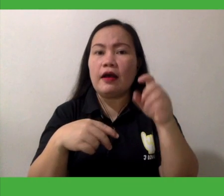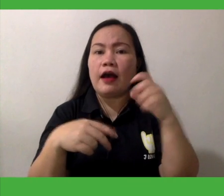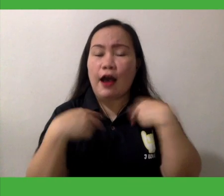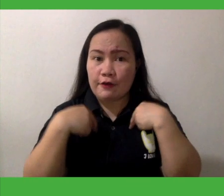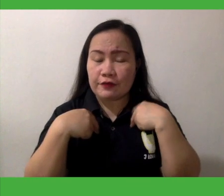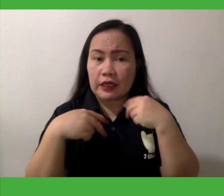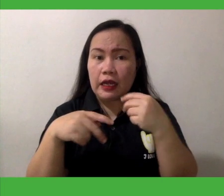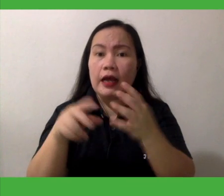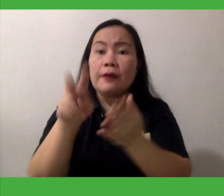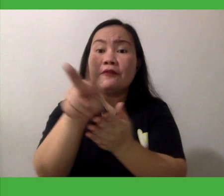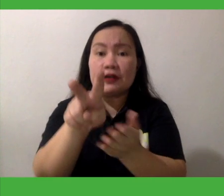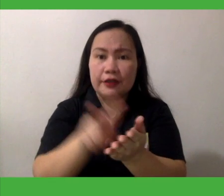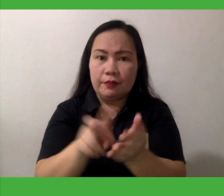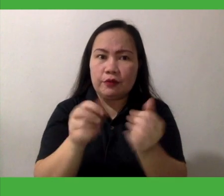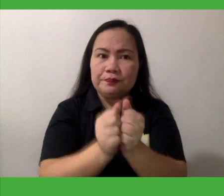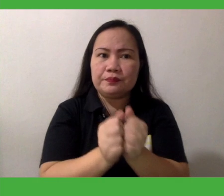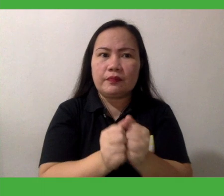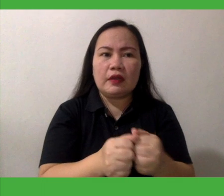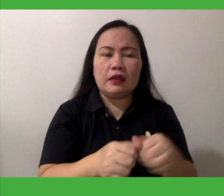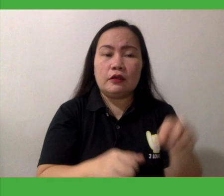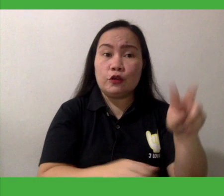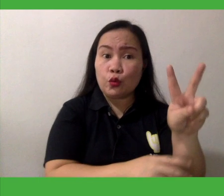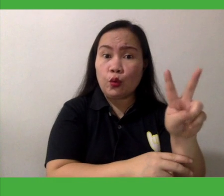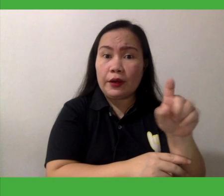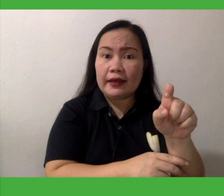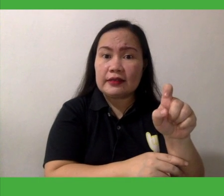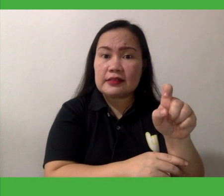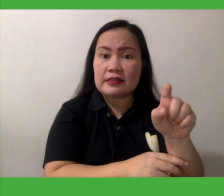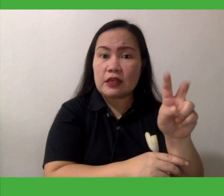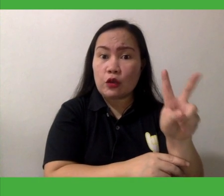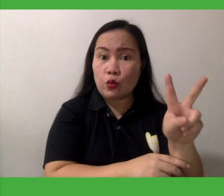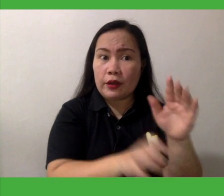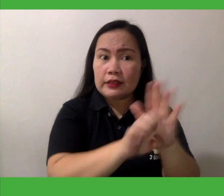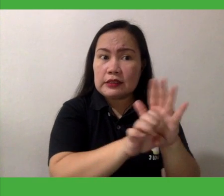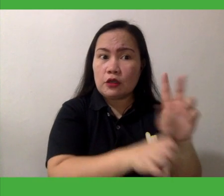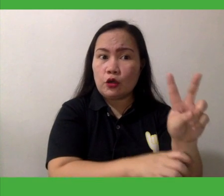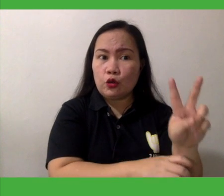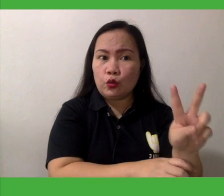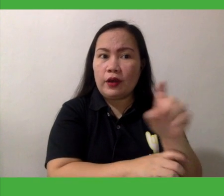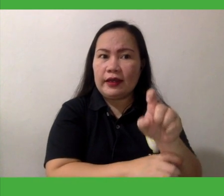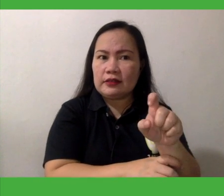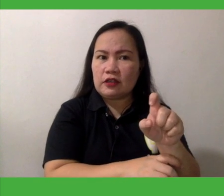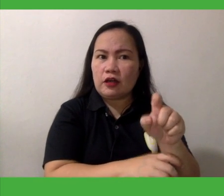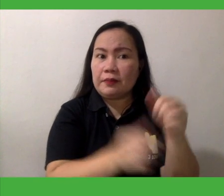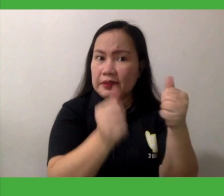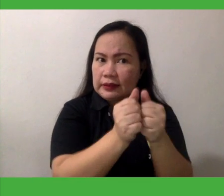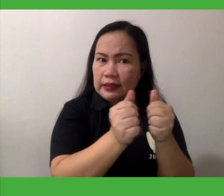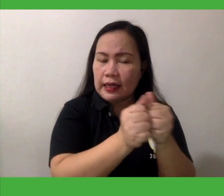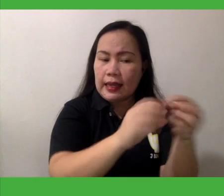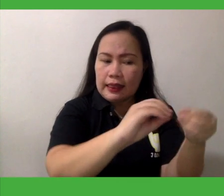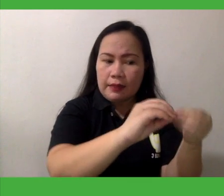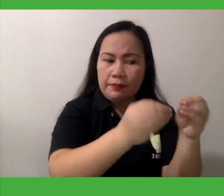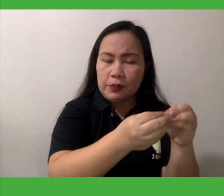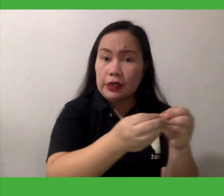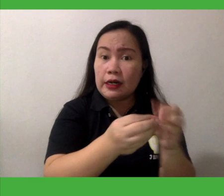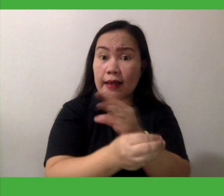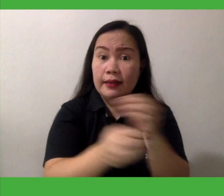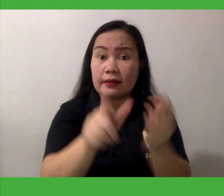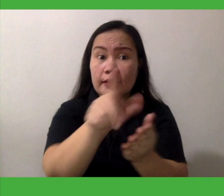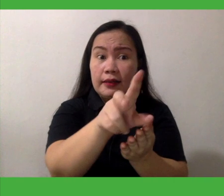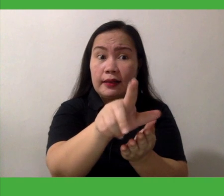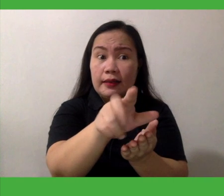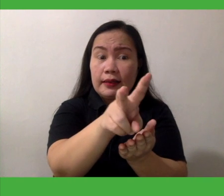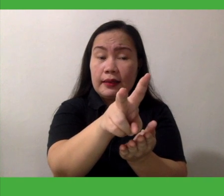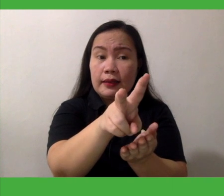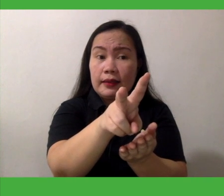variables. Okay? So, halimbawa, I have 2x. So, ito, magkatabi sila. May number, may letter.